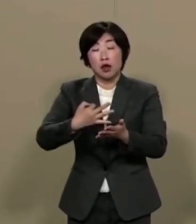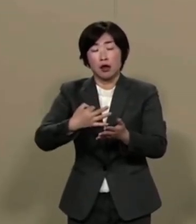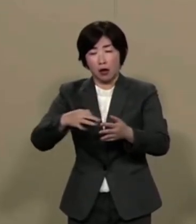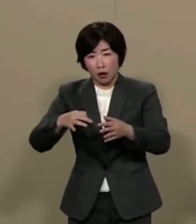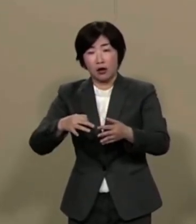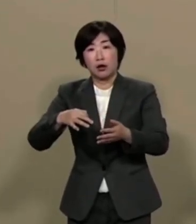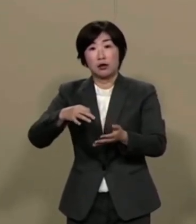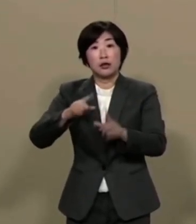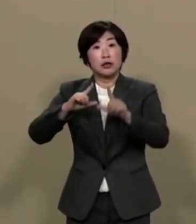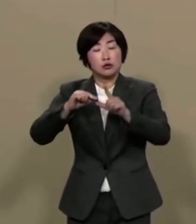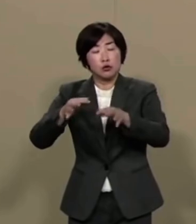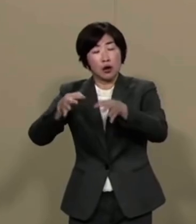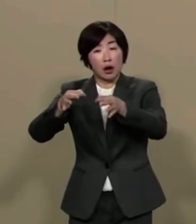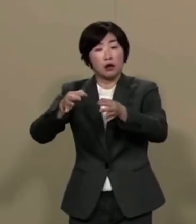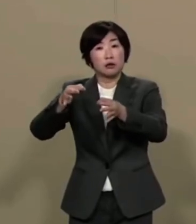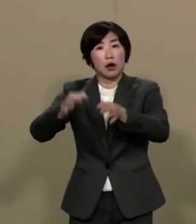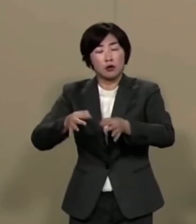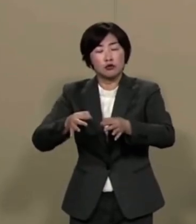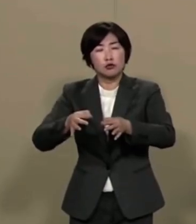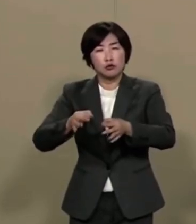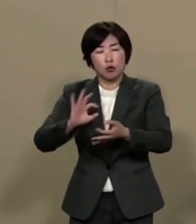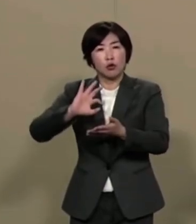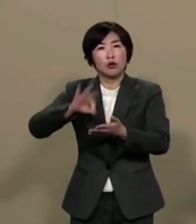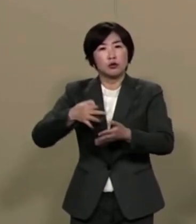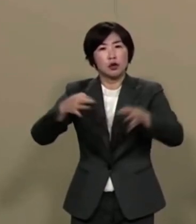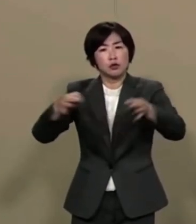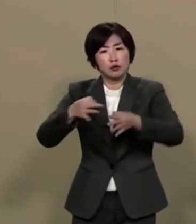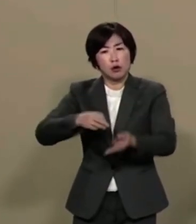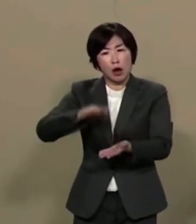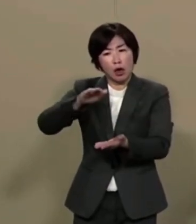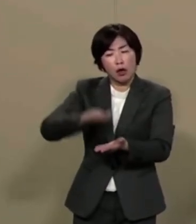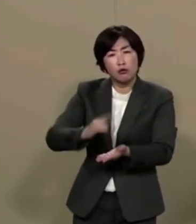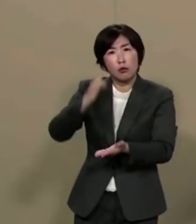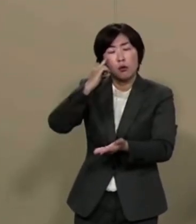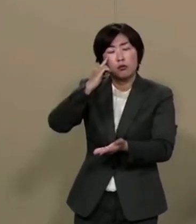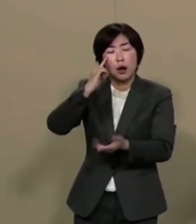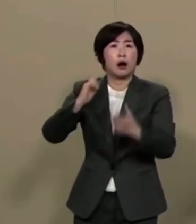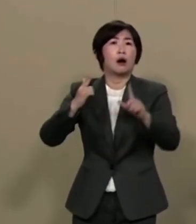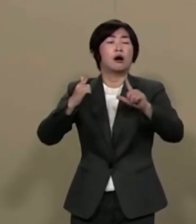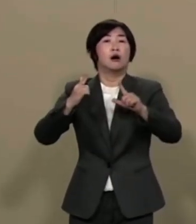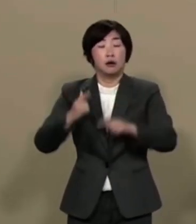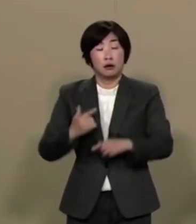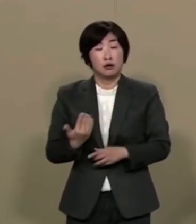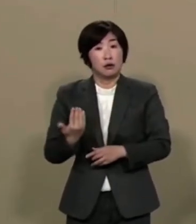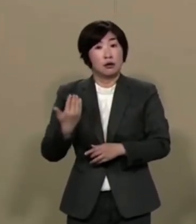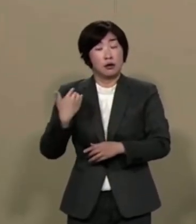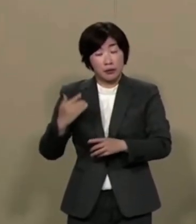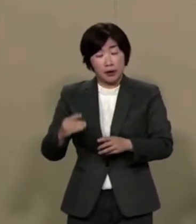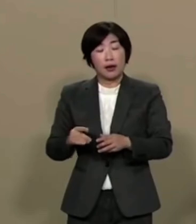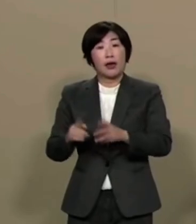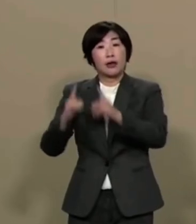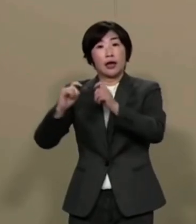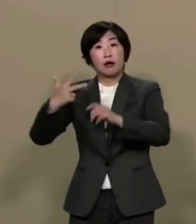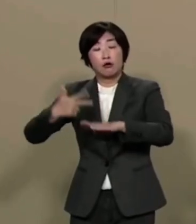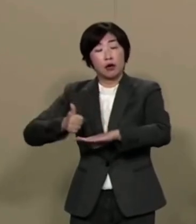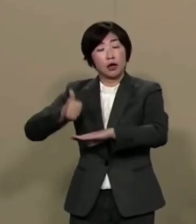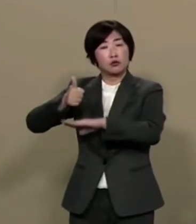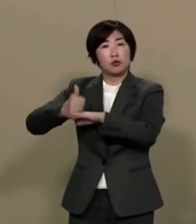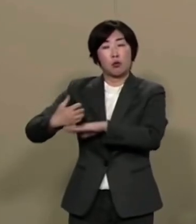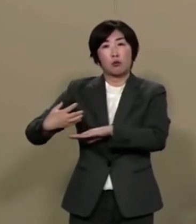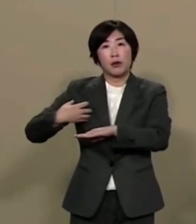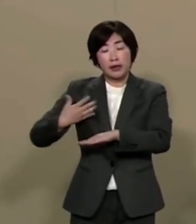いう疑問を持つ方もいらっしゃるかもしれませんが私たち日本保守党の共同代表つい先日まで名古屋市長を務めてました